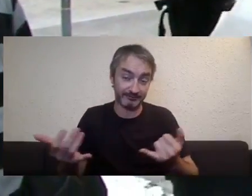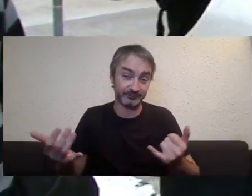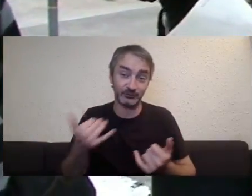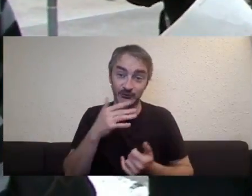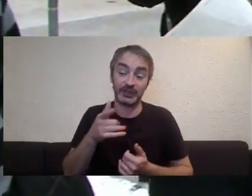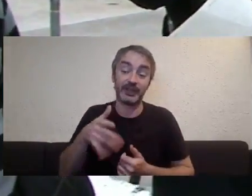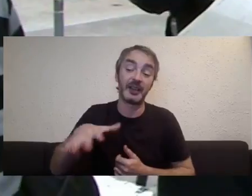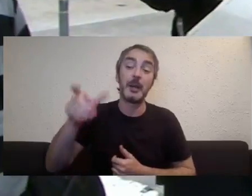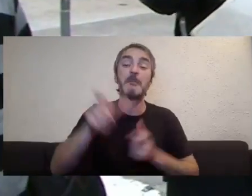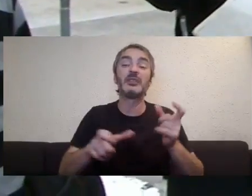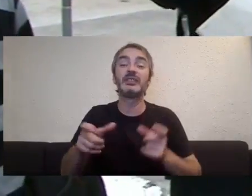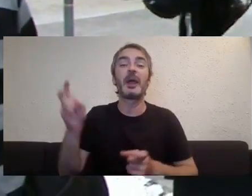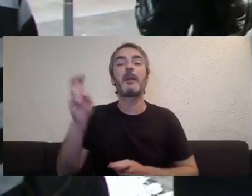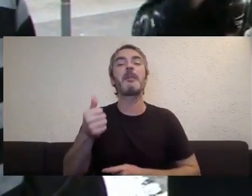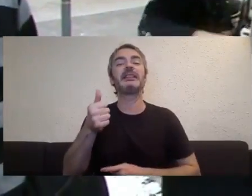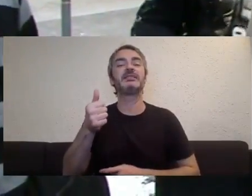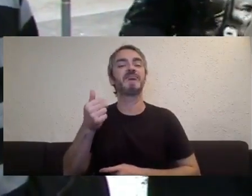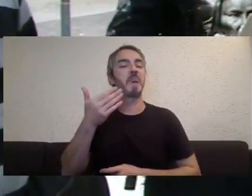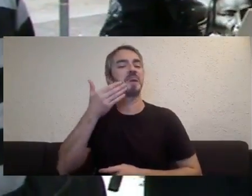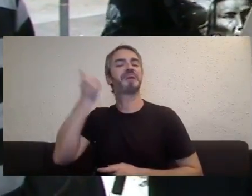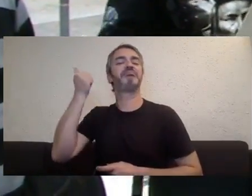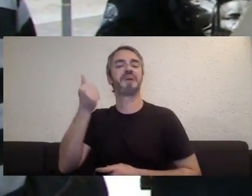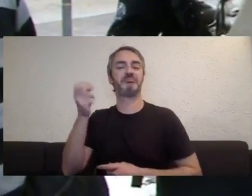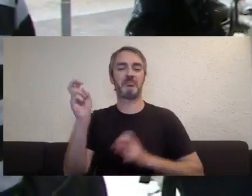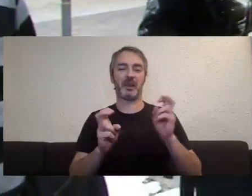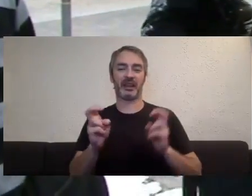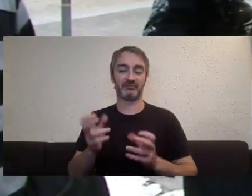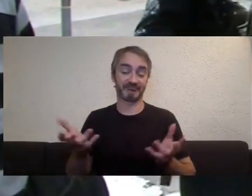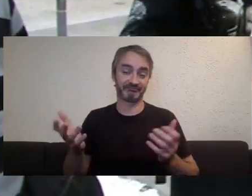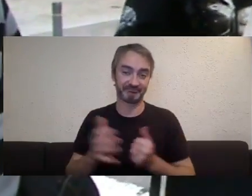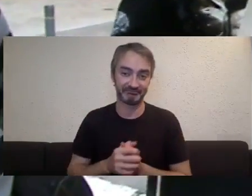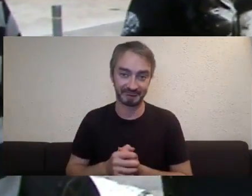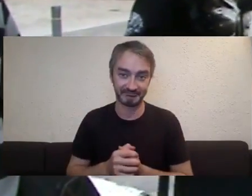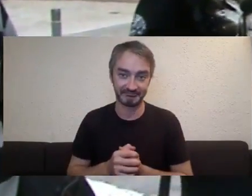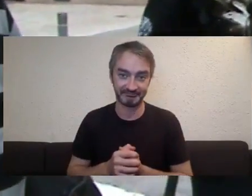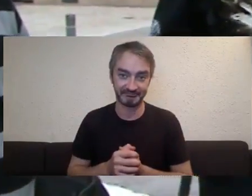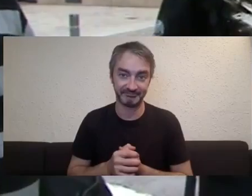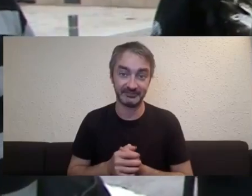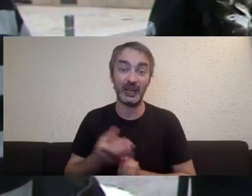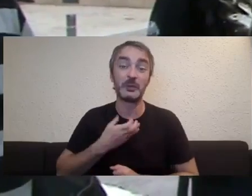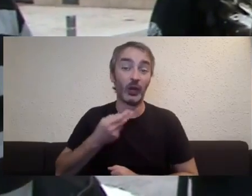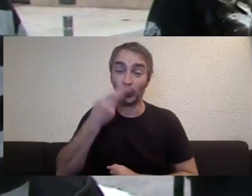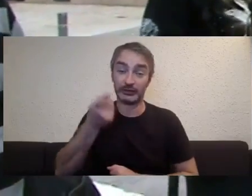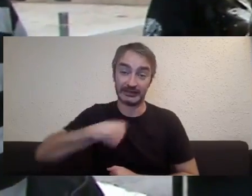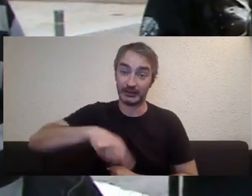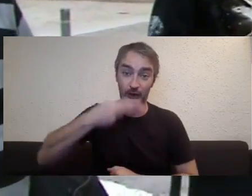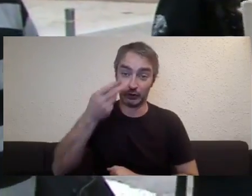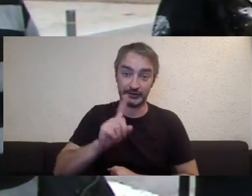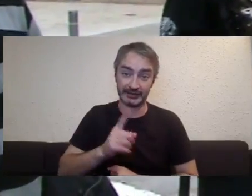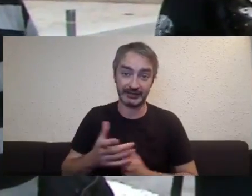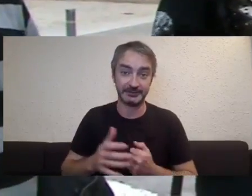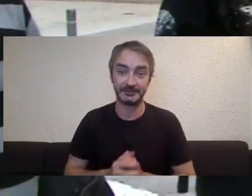ple de penya fashion que m'interessa més a l'Ajuntament que no m'ocupa.